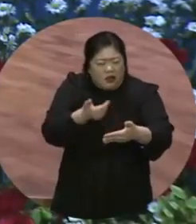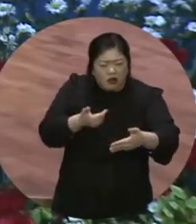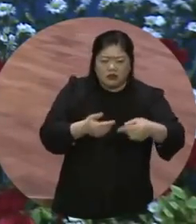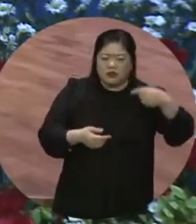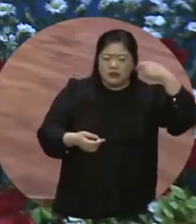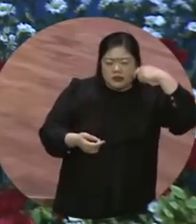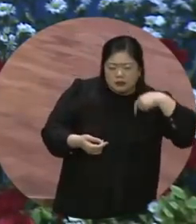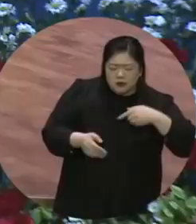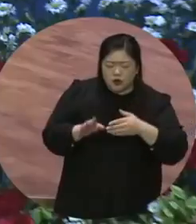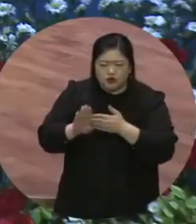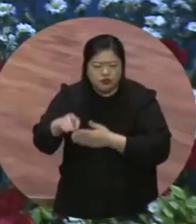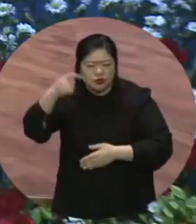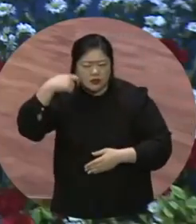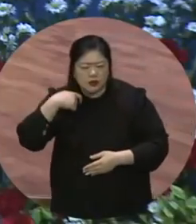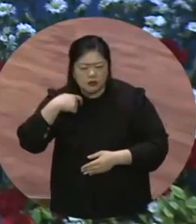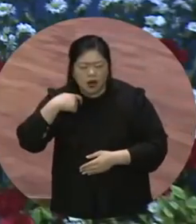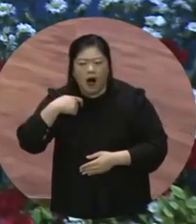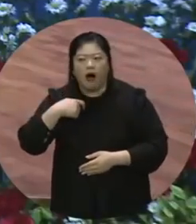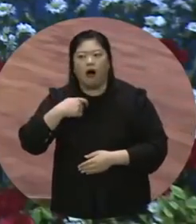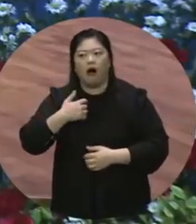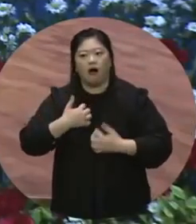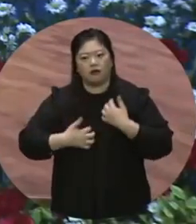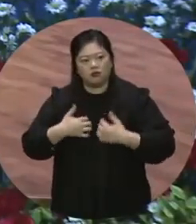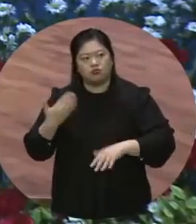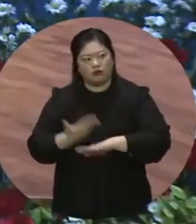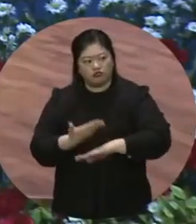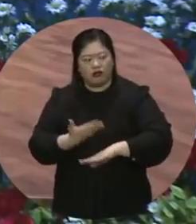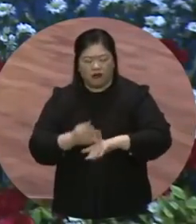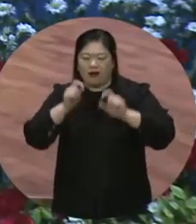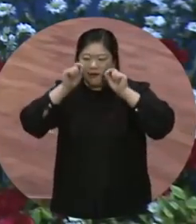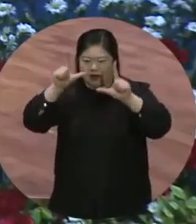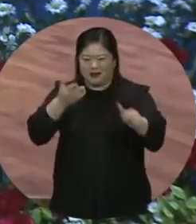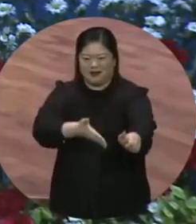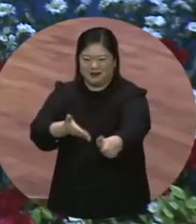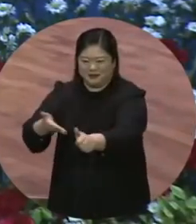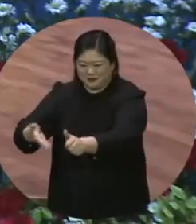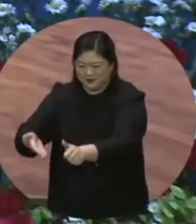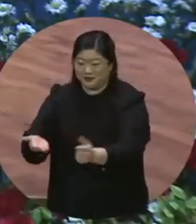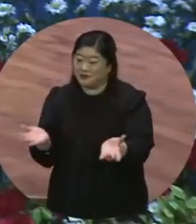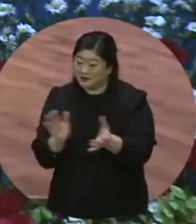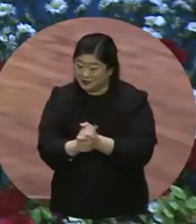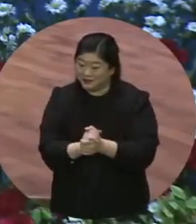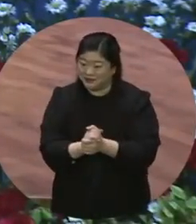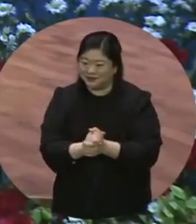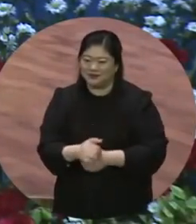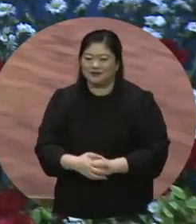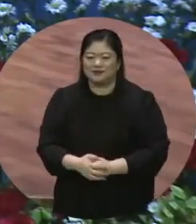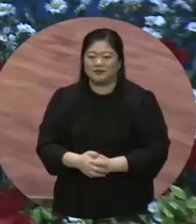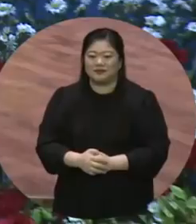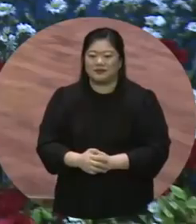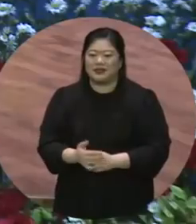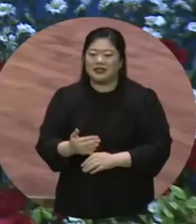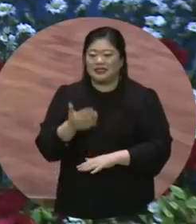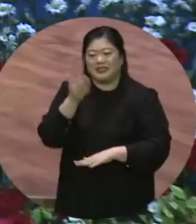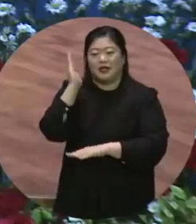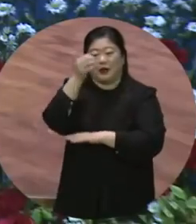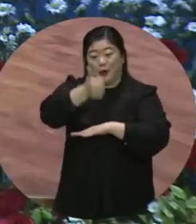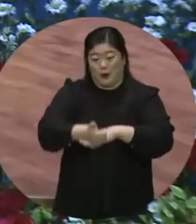참 누림, 참 기쁨 회복되는 날 되기를 제물로 축복합니다. 결론입니다. 지난